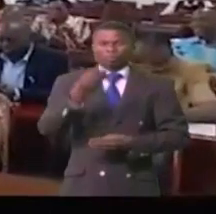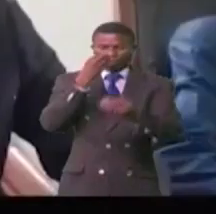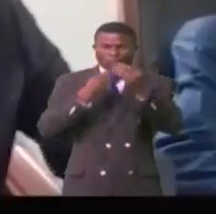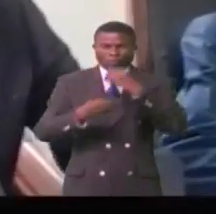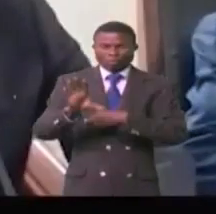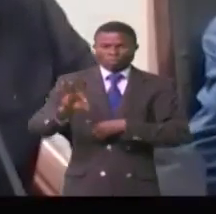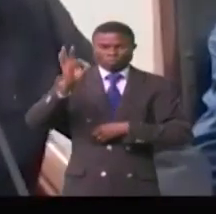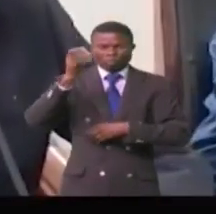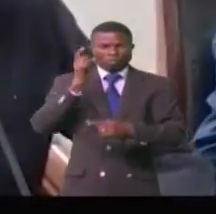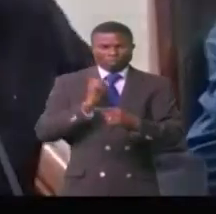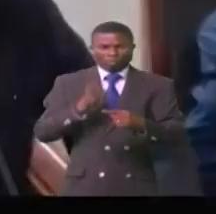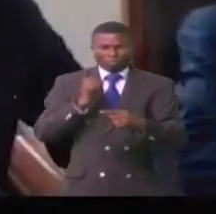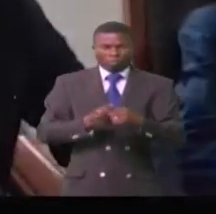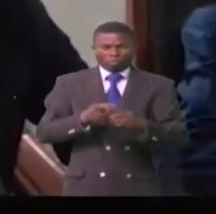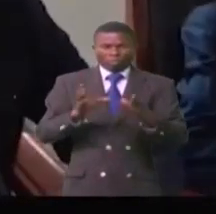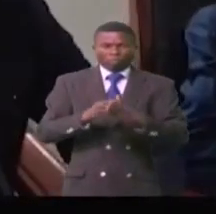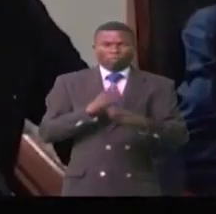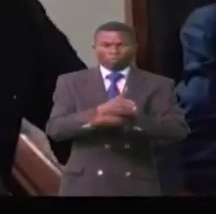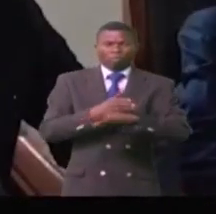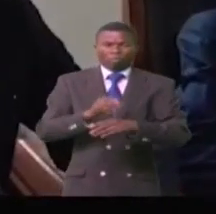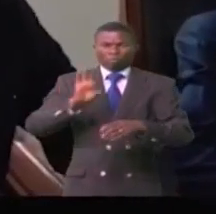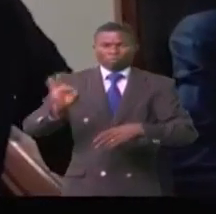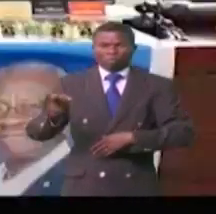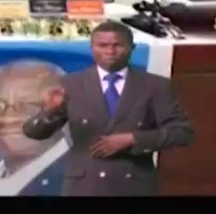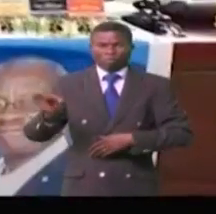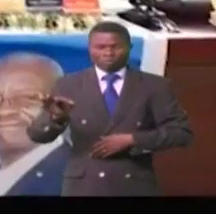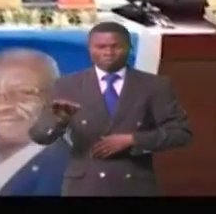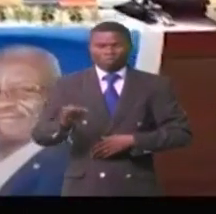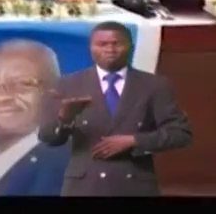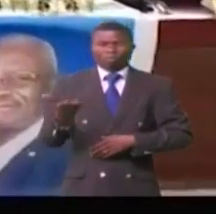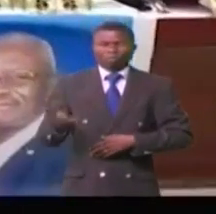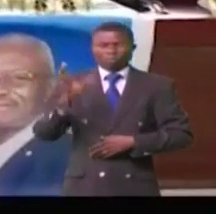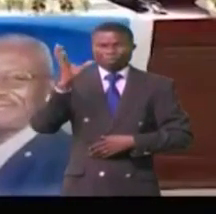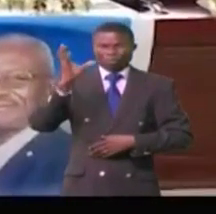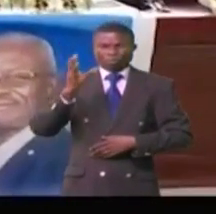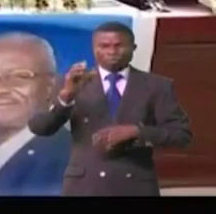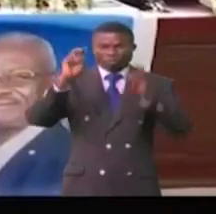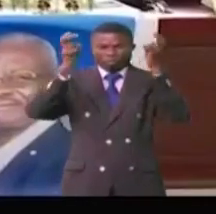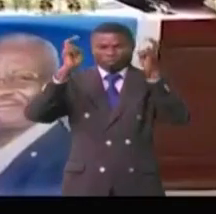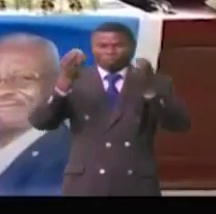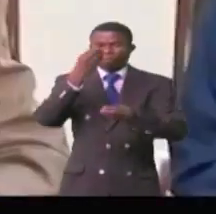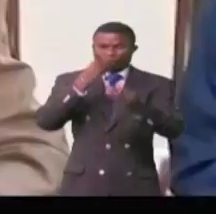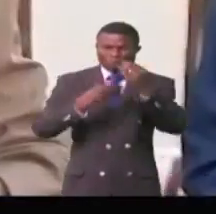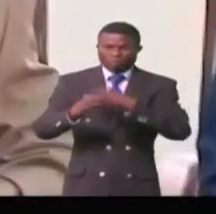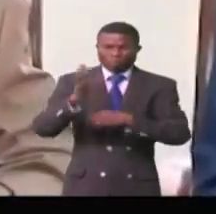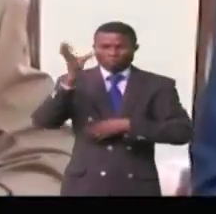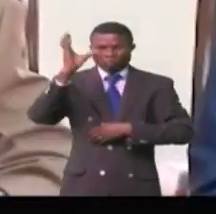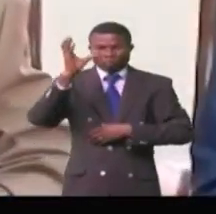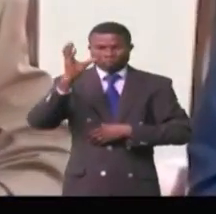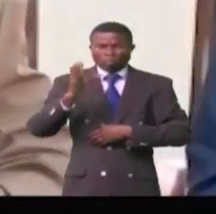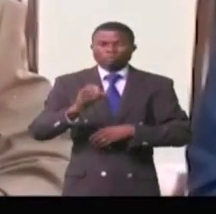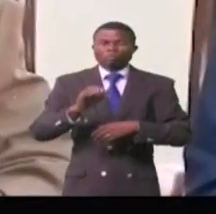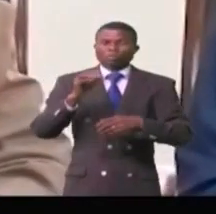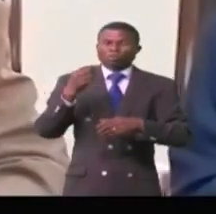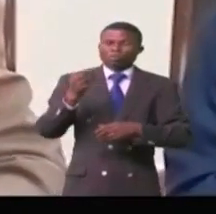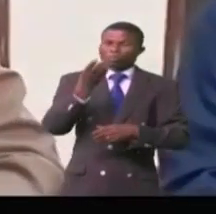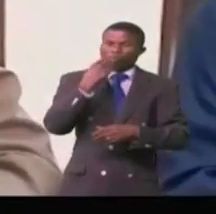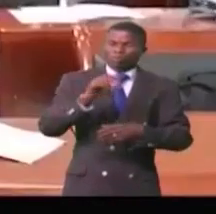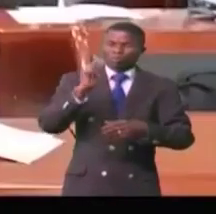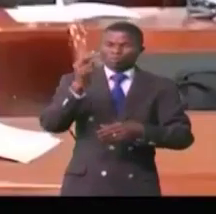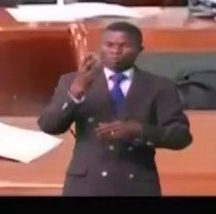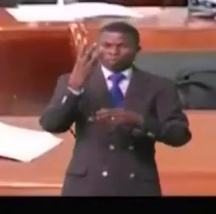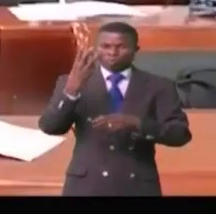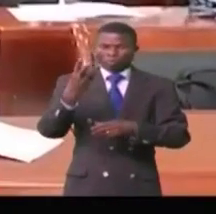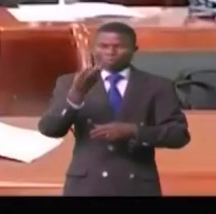choix difficile avec les viandes, légumes et légumineuses, thème 1. Manger fruits et céréales, thème 2.